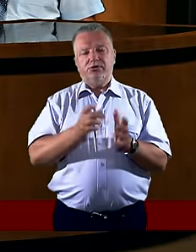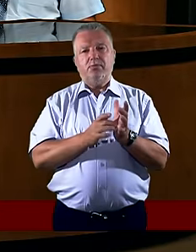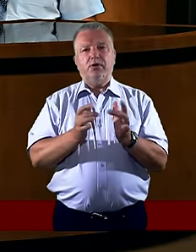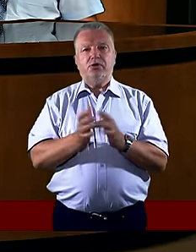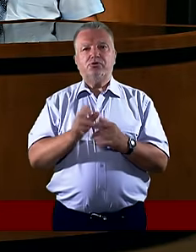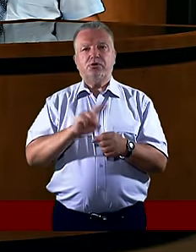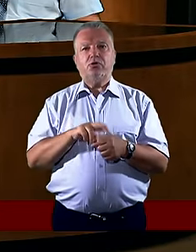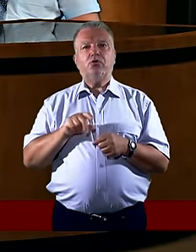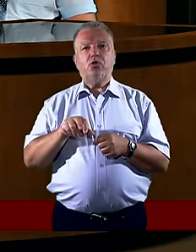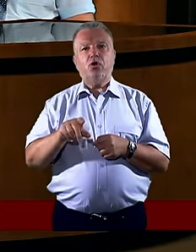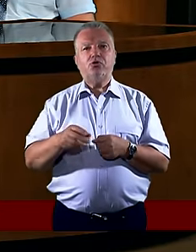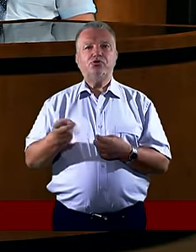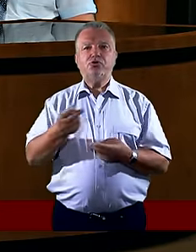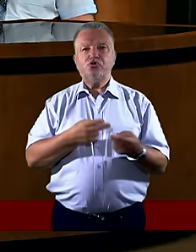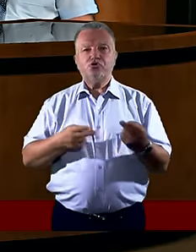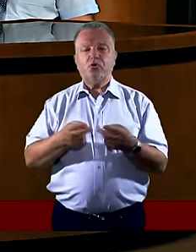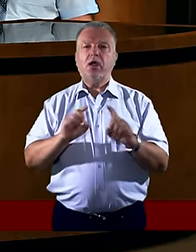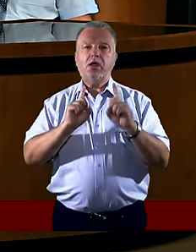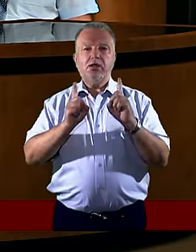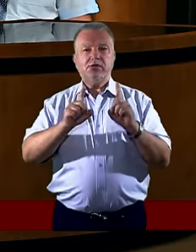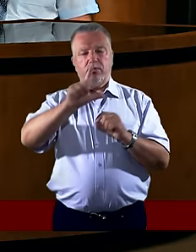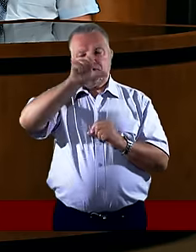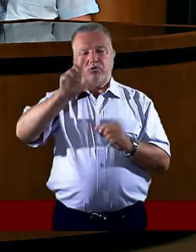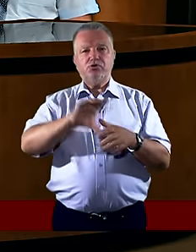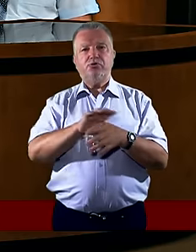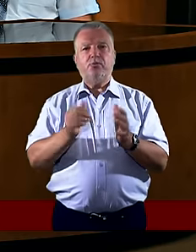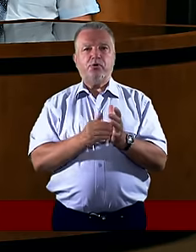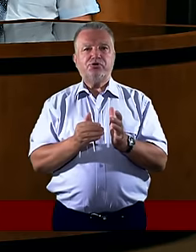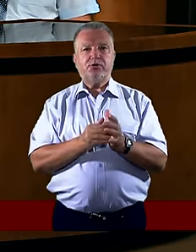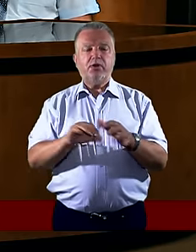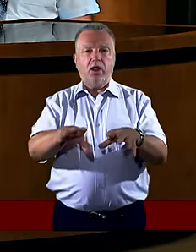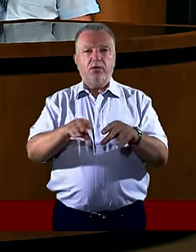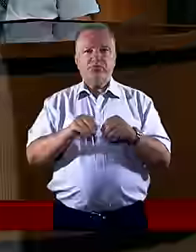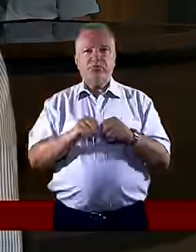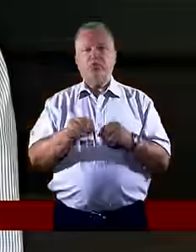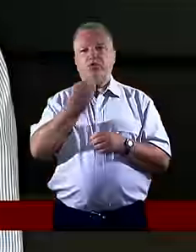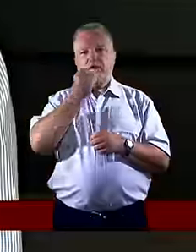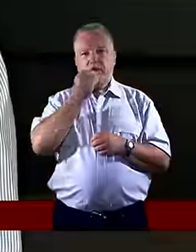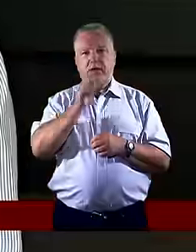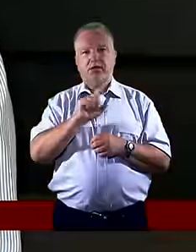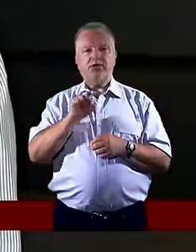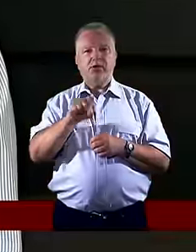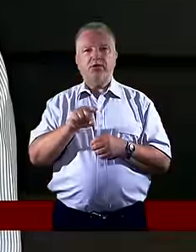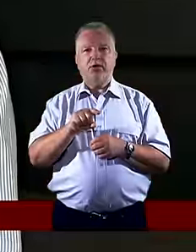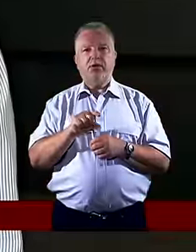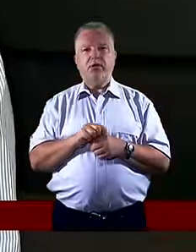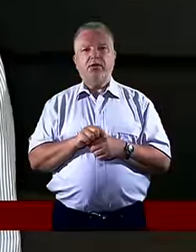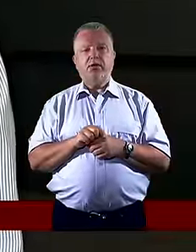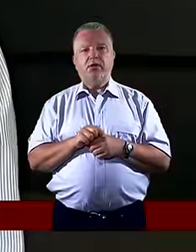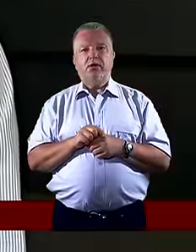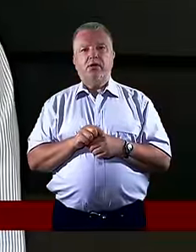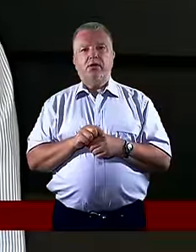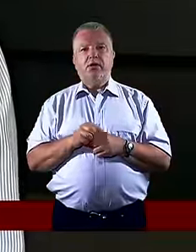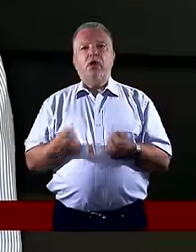Tak czy inaczej widzimy Jezusa Chrystusa, który chodzi, szuka, zauważa ludzi w potrzebie, przyjmuje ich, jada z nimi,